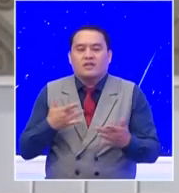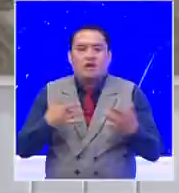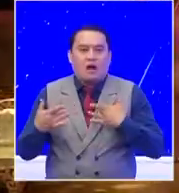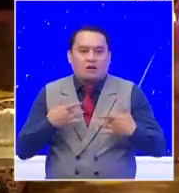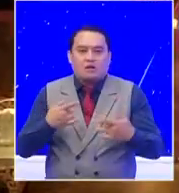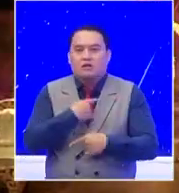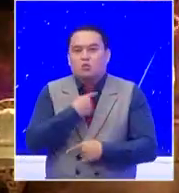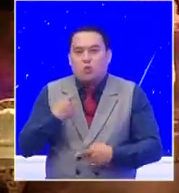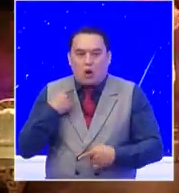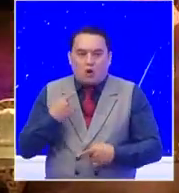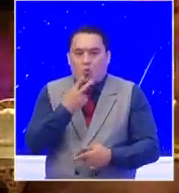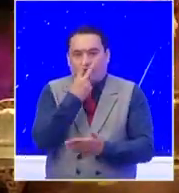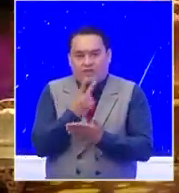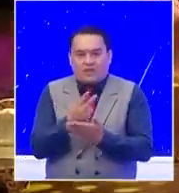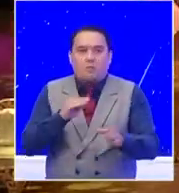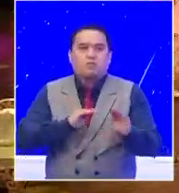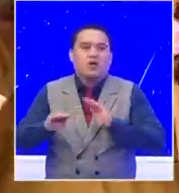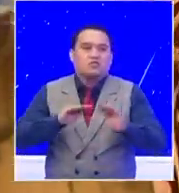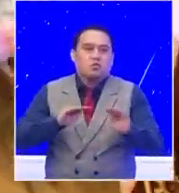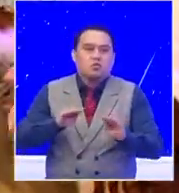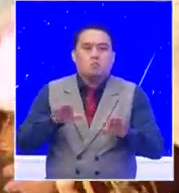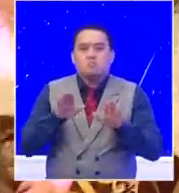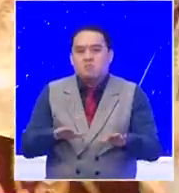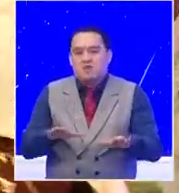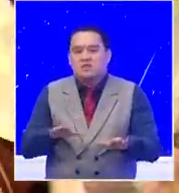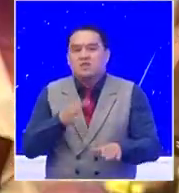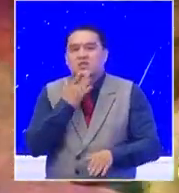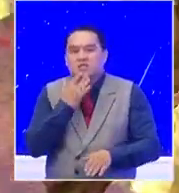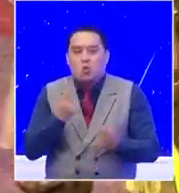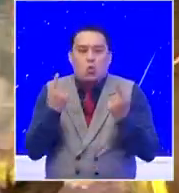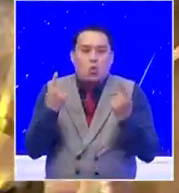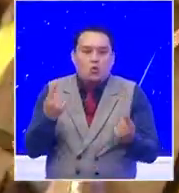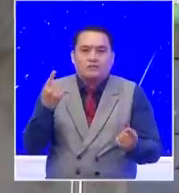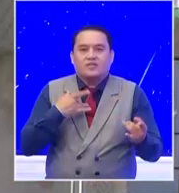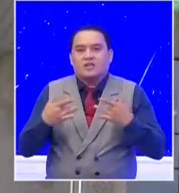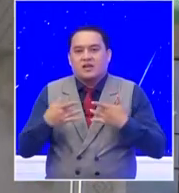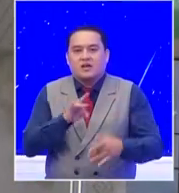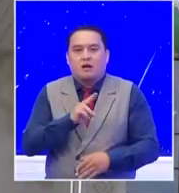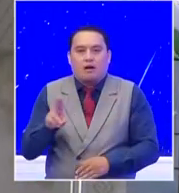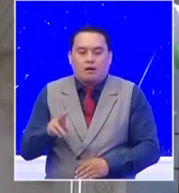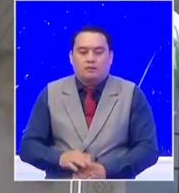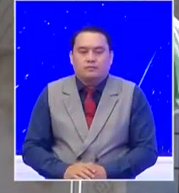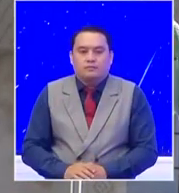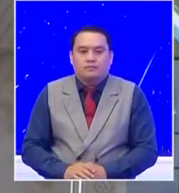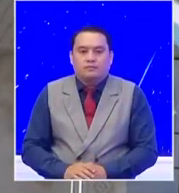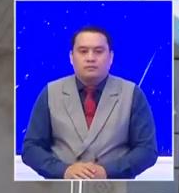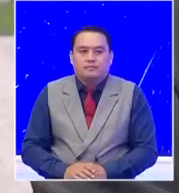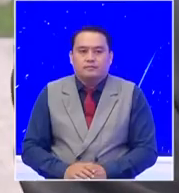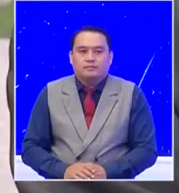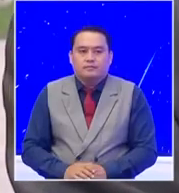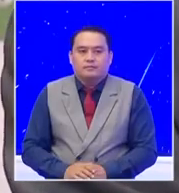гости областного центра смогли увидеть постановки не только местных артистов, но и крупнейших театров республики и стран СНГ.